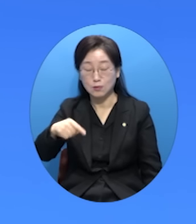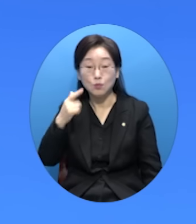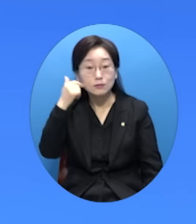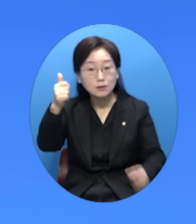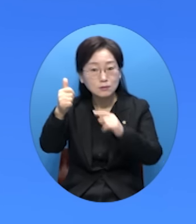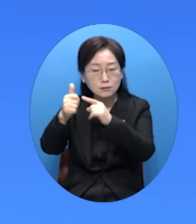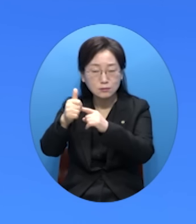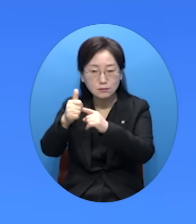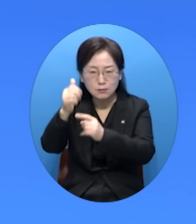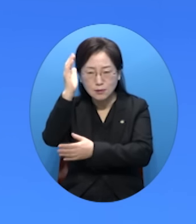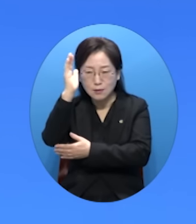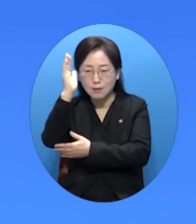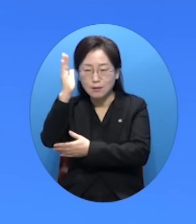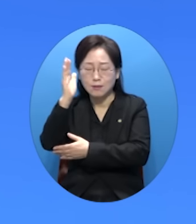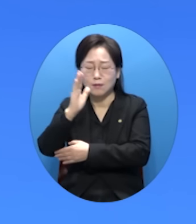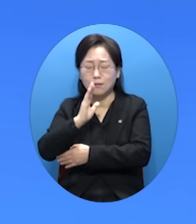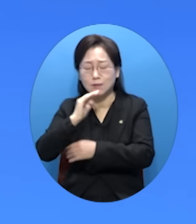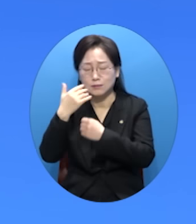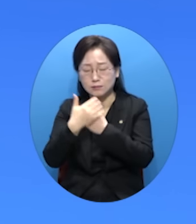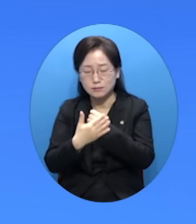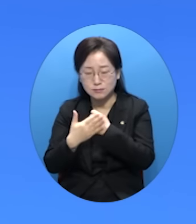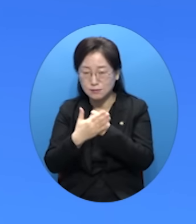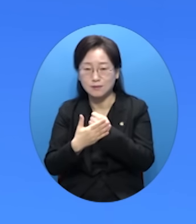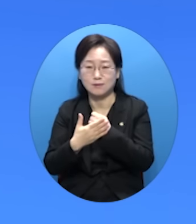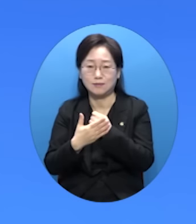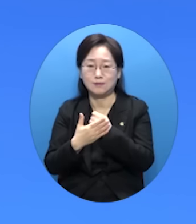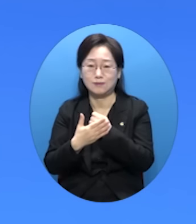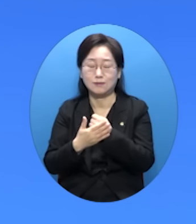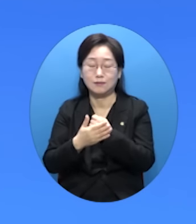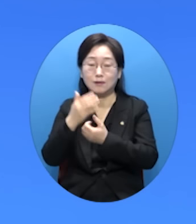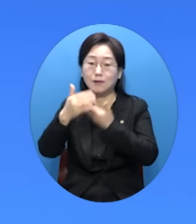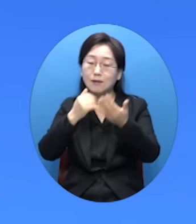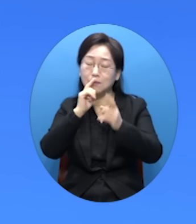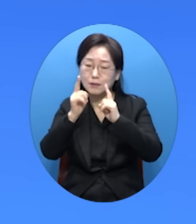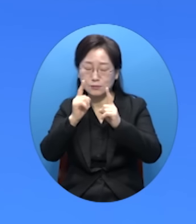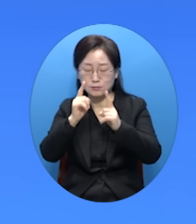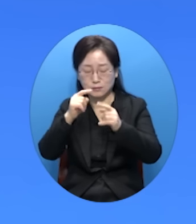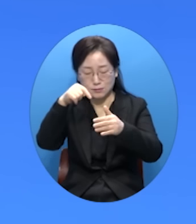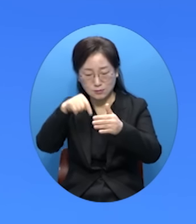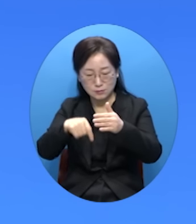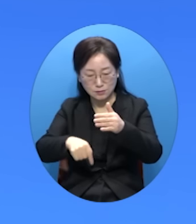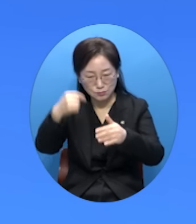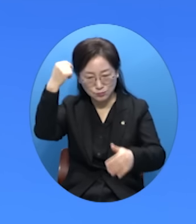어느 목사님보다 참 은혜롭고 말씀에 깊이가 있습니다.